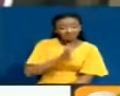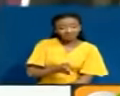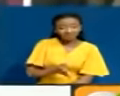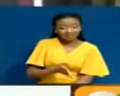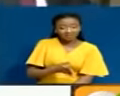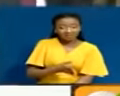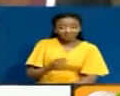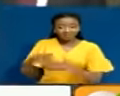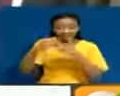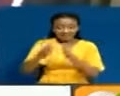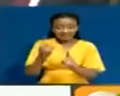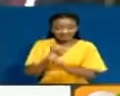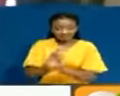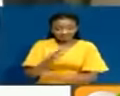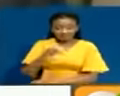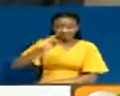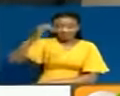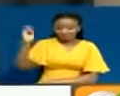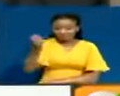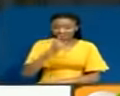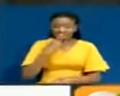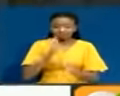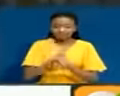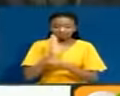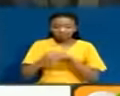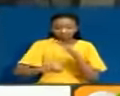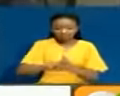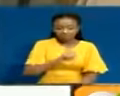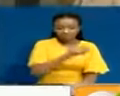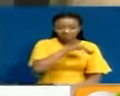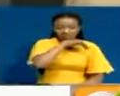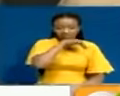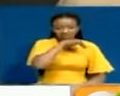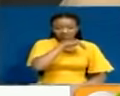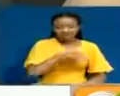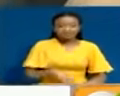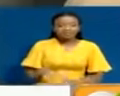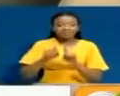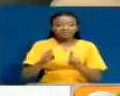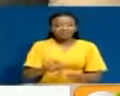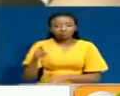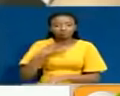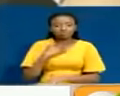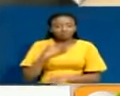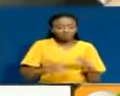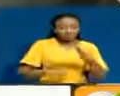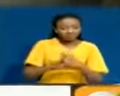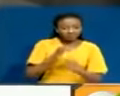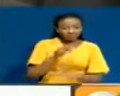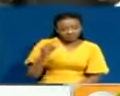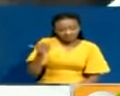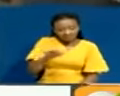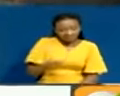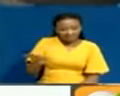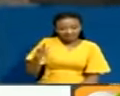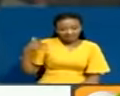Viongozi wa Mlima Kenya wakiahidi kumuunga mkono Raila na kuuza sera zake mlimani, huku akitafuta uungwaji mkono katika eneo